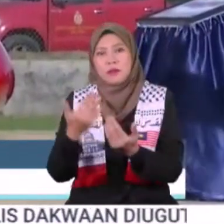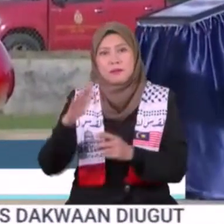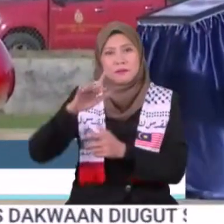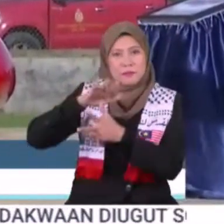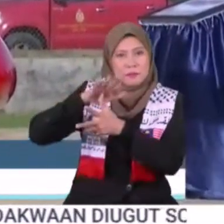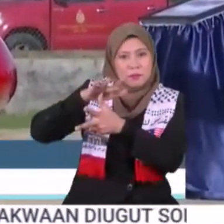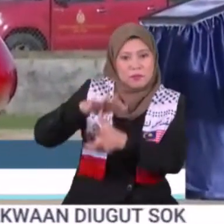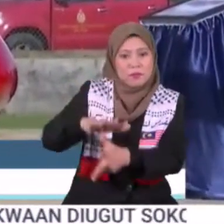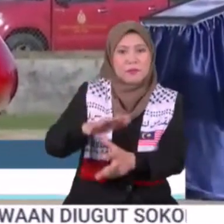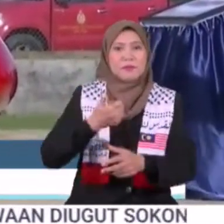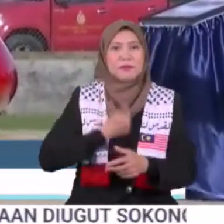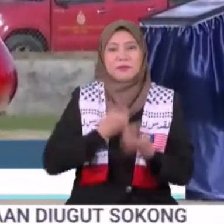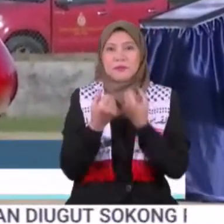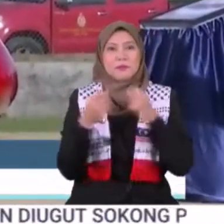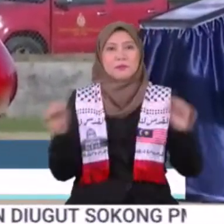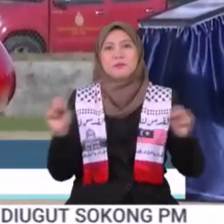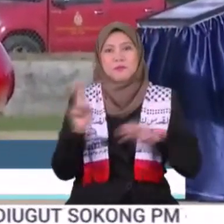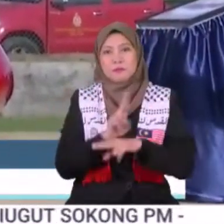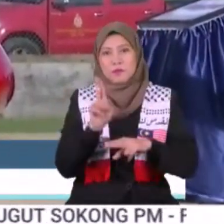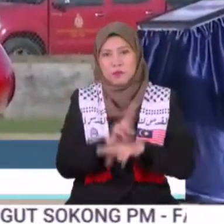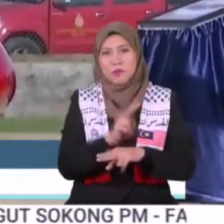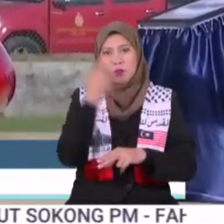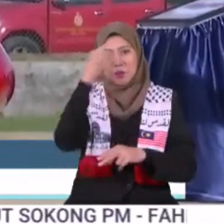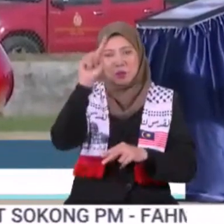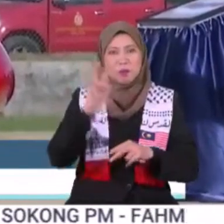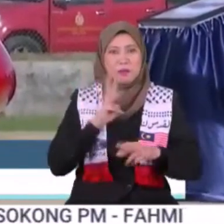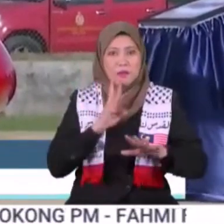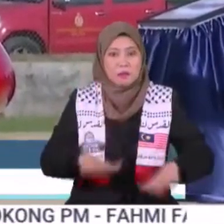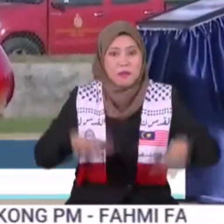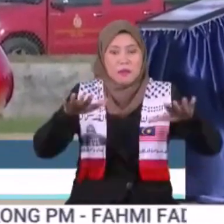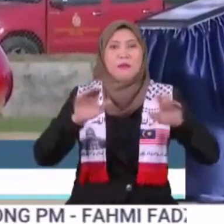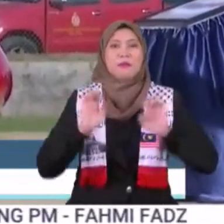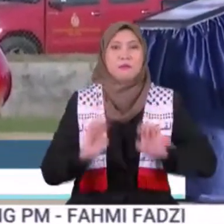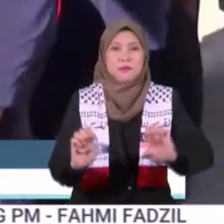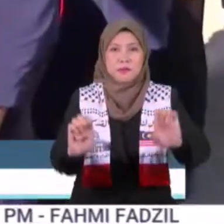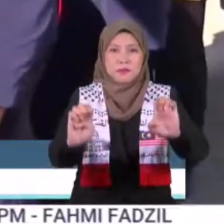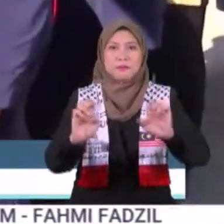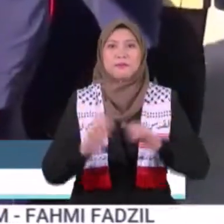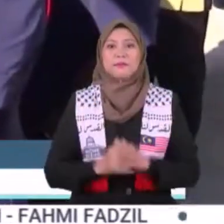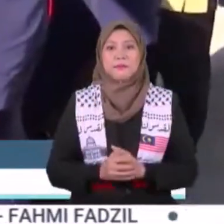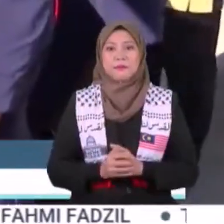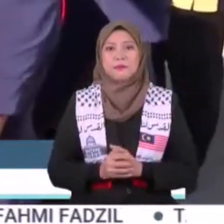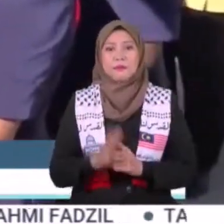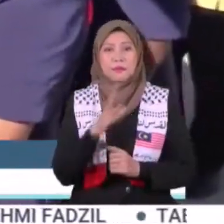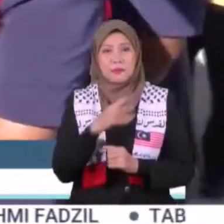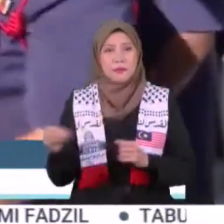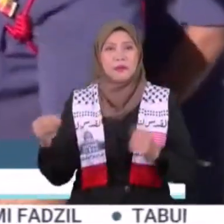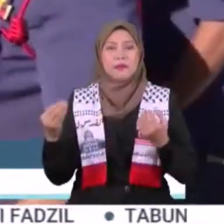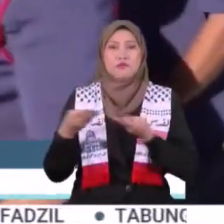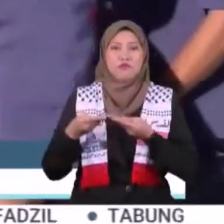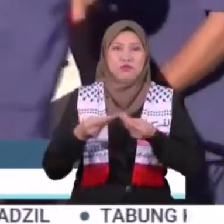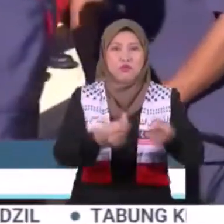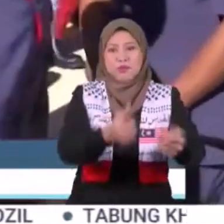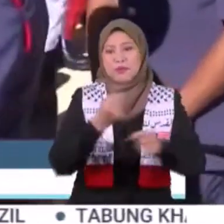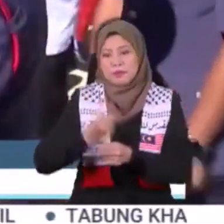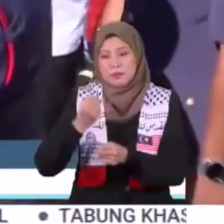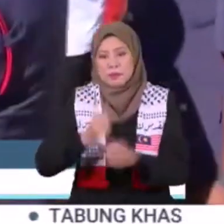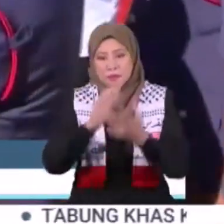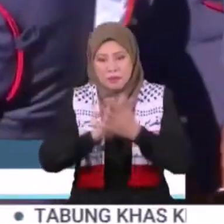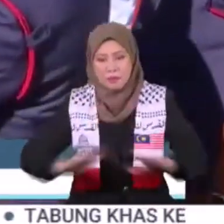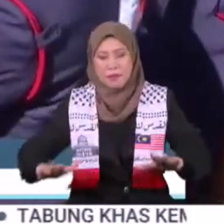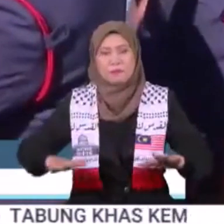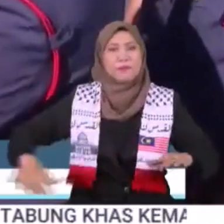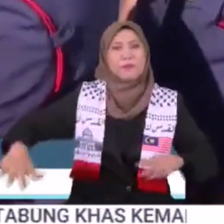helikopter sendiri dan bersedia untuk digunakan pada waktu kecemasan. Sekaligus melancarkan kerja menyelamat di